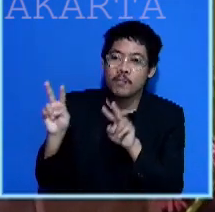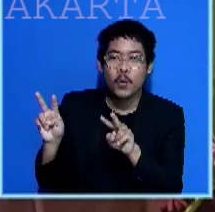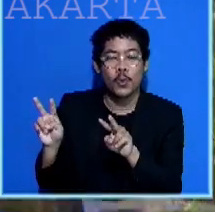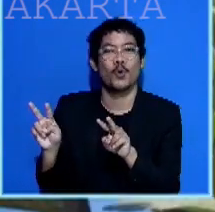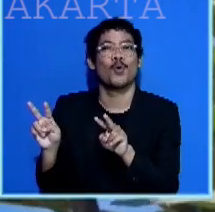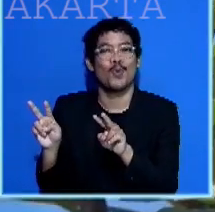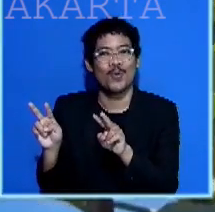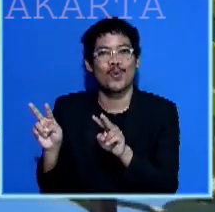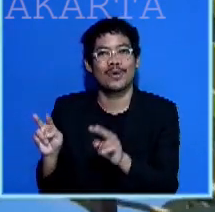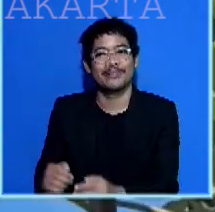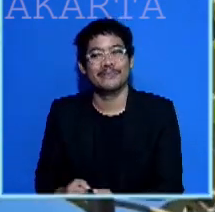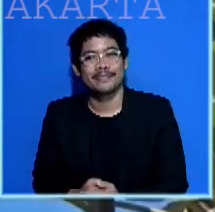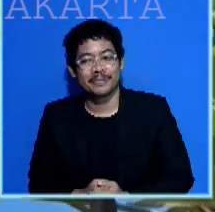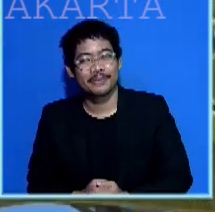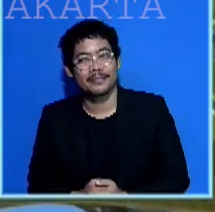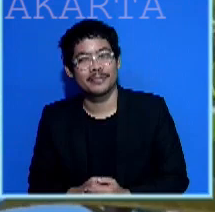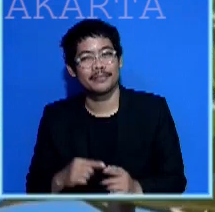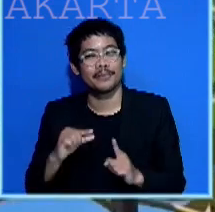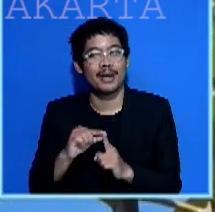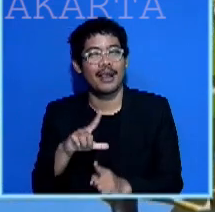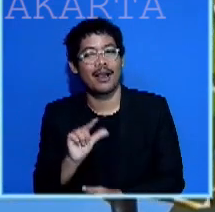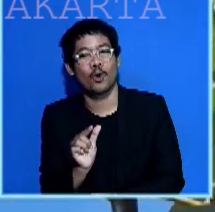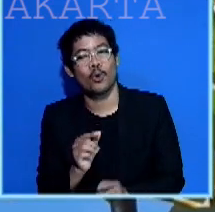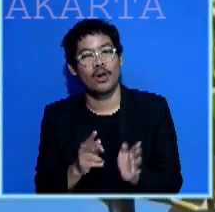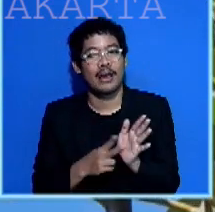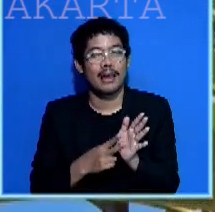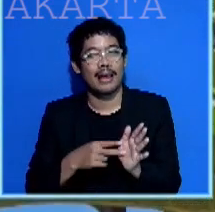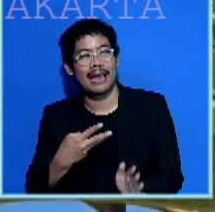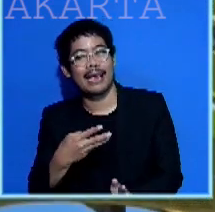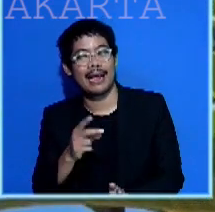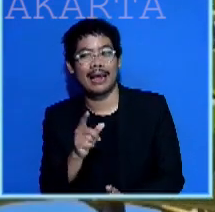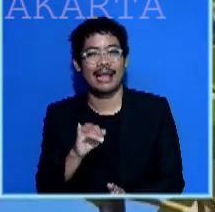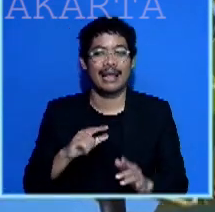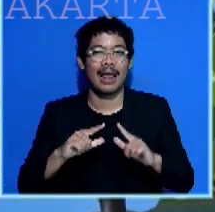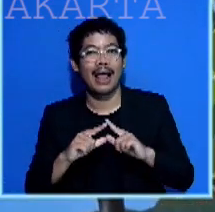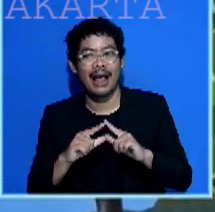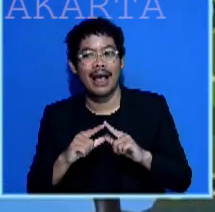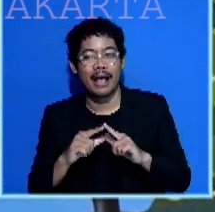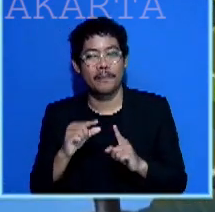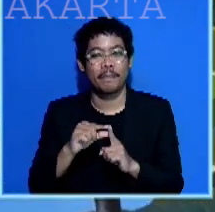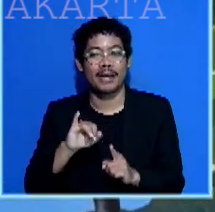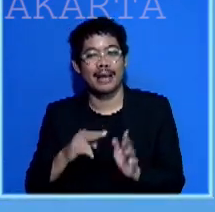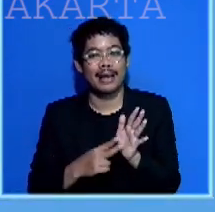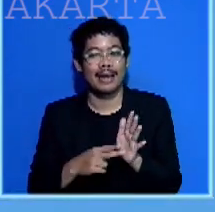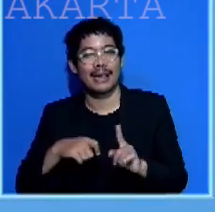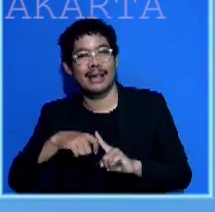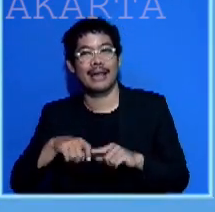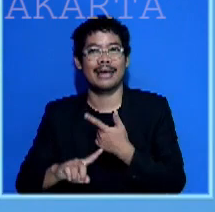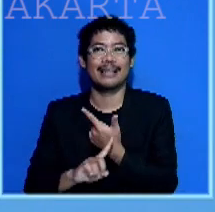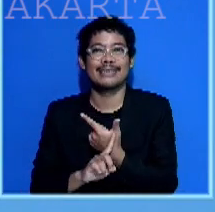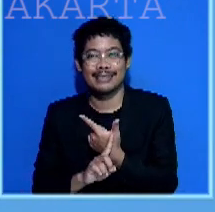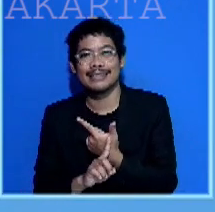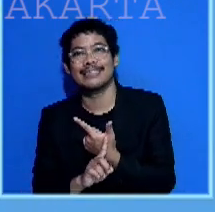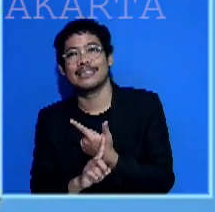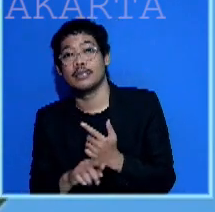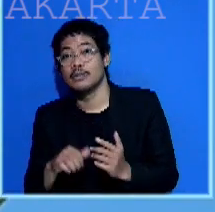Naminipun Plurenia Pinky Redis, asalipun saking Amerika Latin. Inggih leres, taneman kamboja